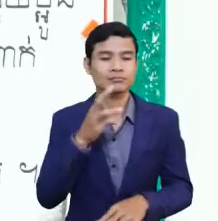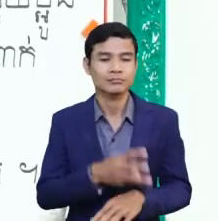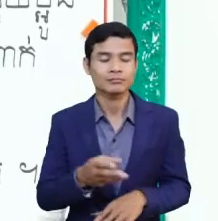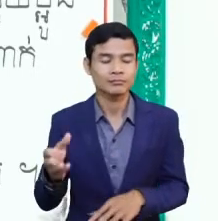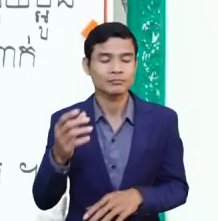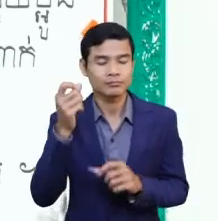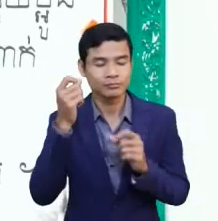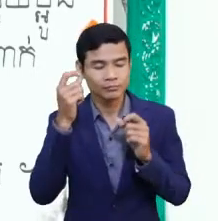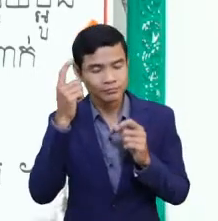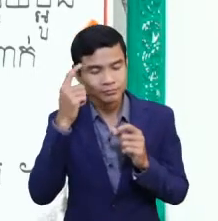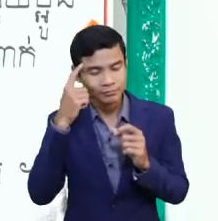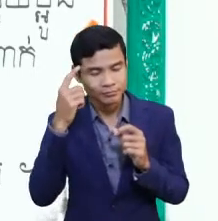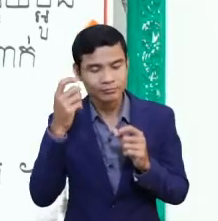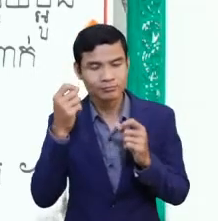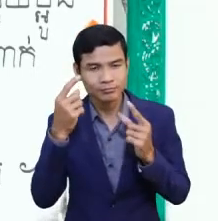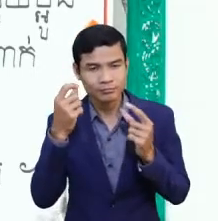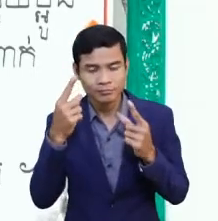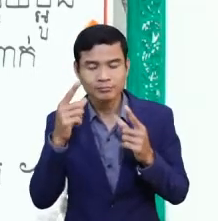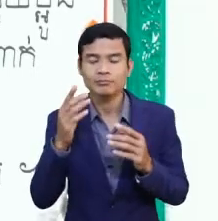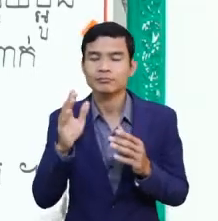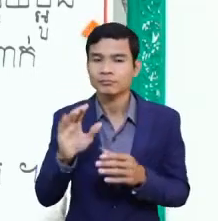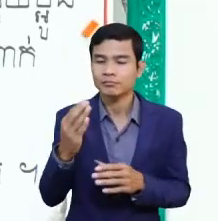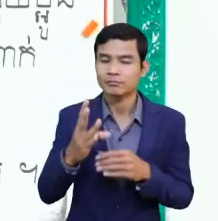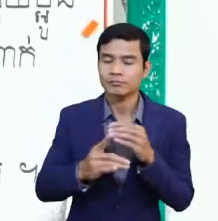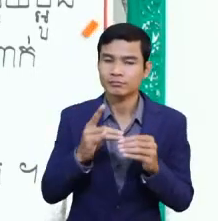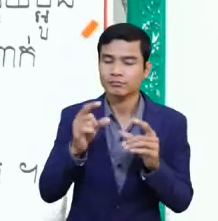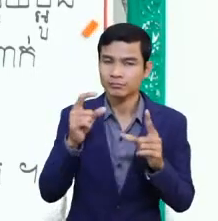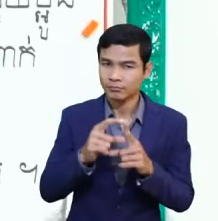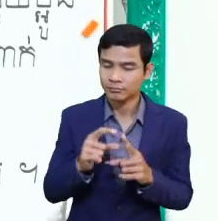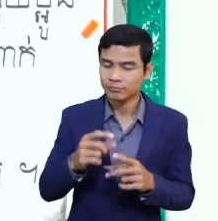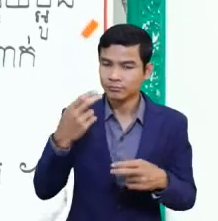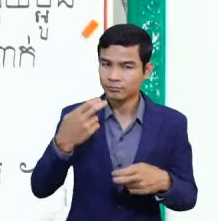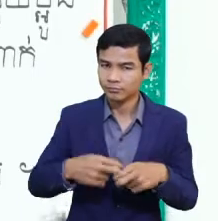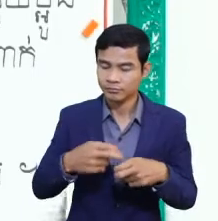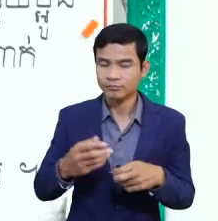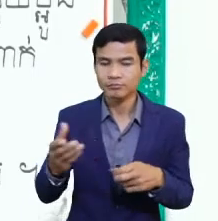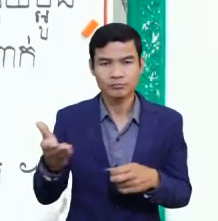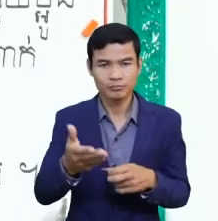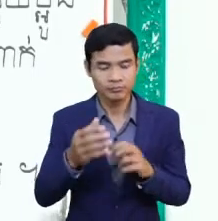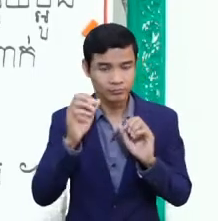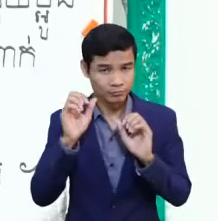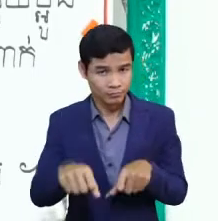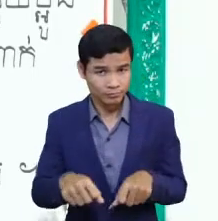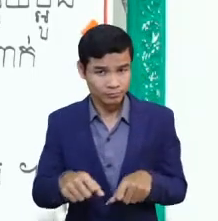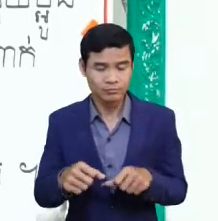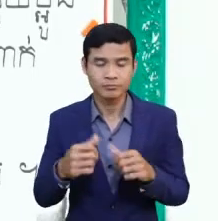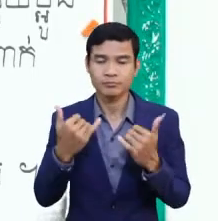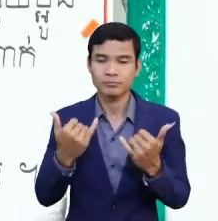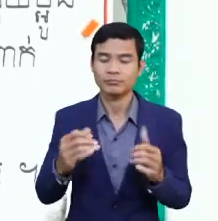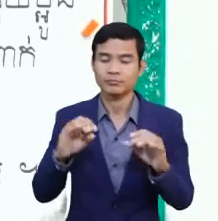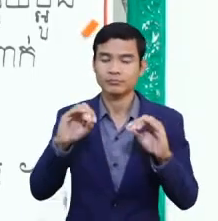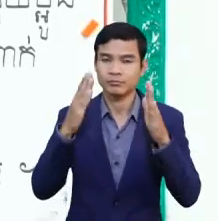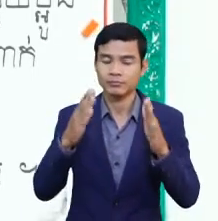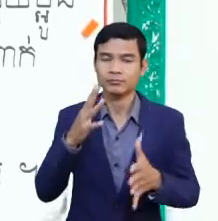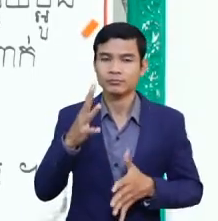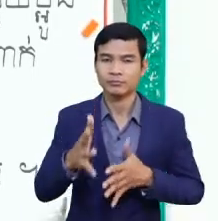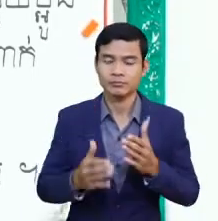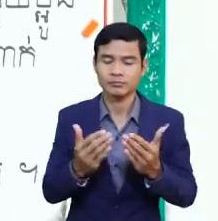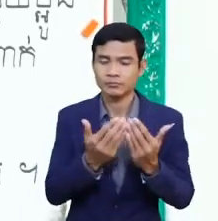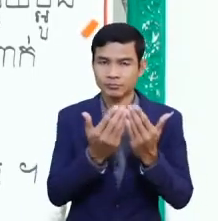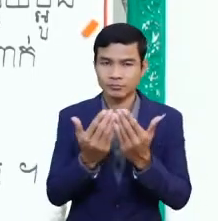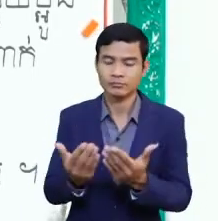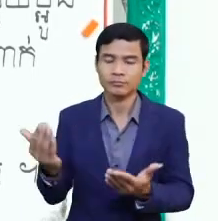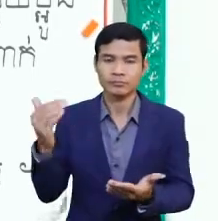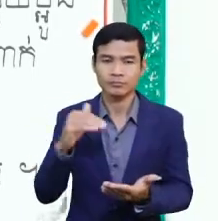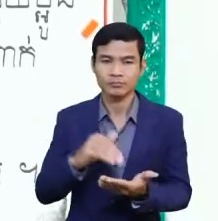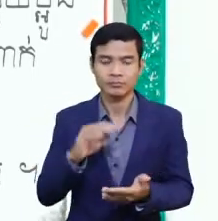ban ở ban dùa khá để tới ông bì bìa để con kịch thà bị bạ nó chà lấy nhạc rú nâng an bọn đoàn tiết nó có chà đồng bày